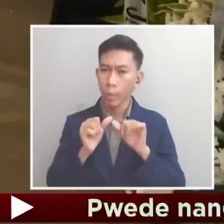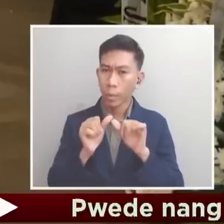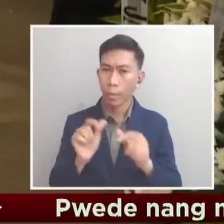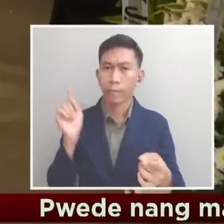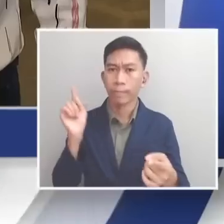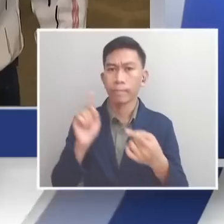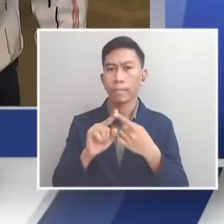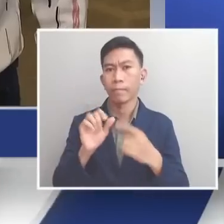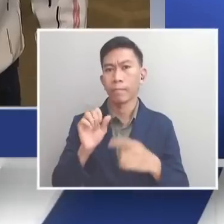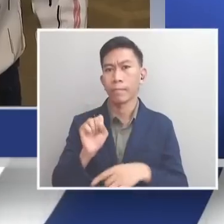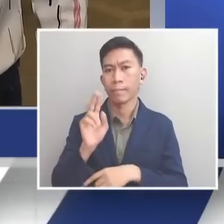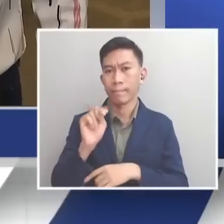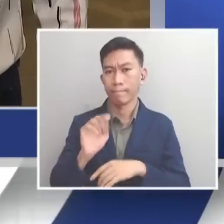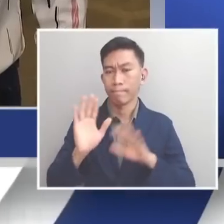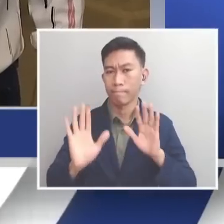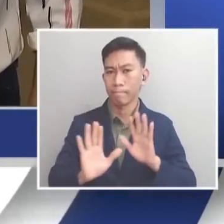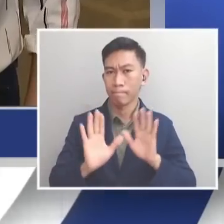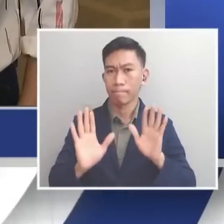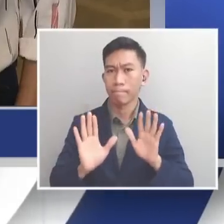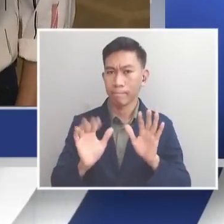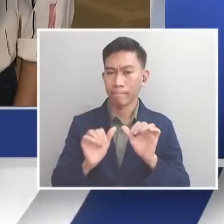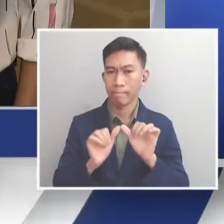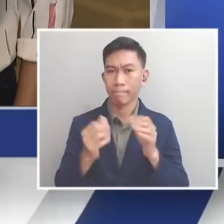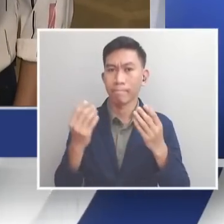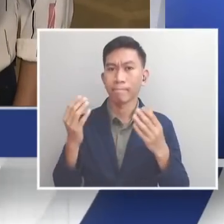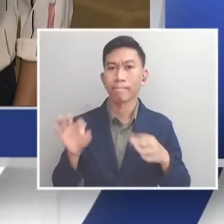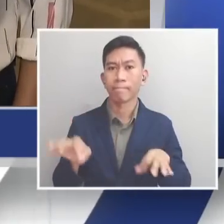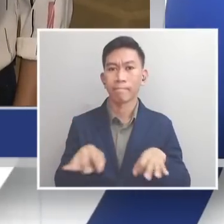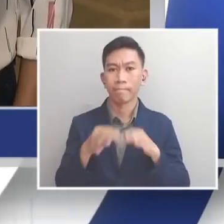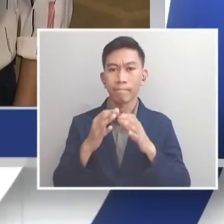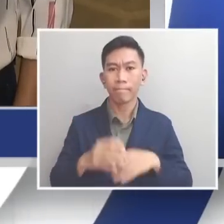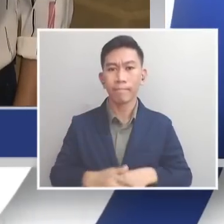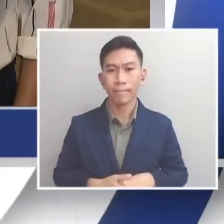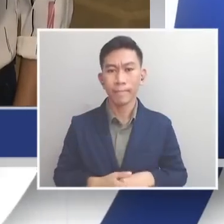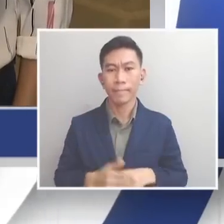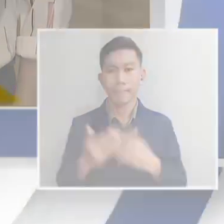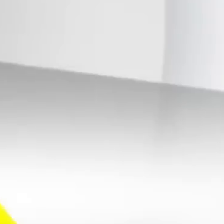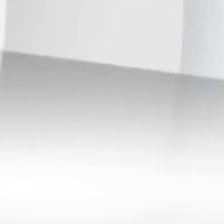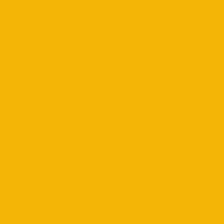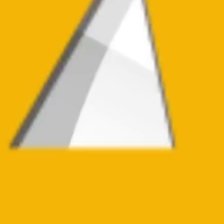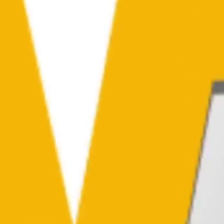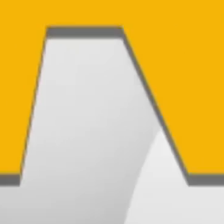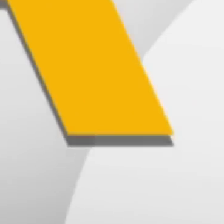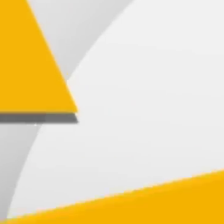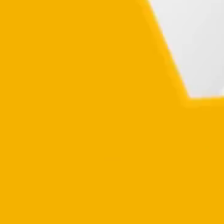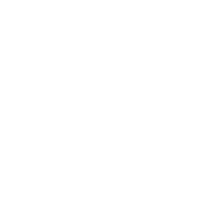Kabayan? Maraming salamat, Sherian Torres.